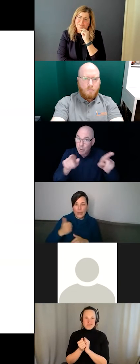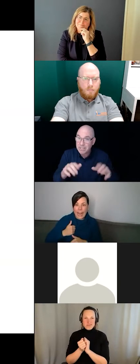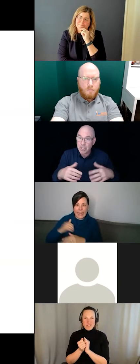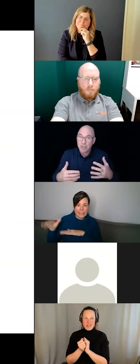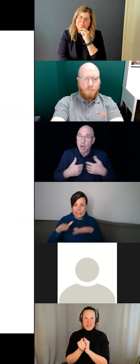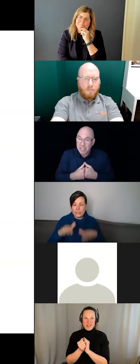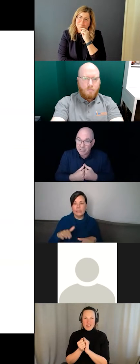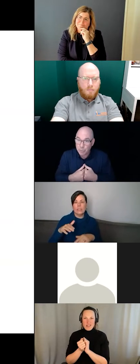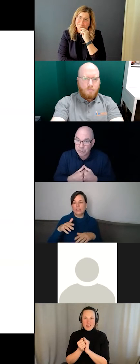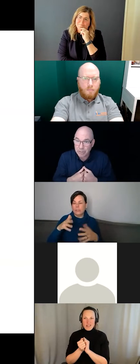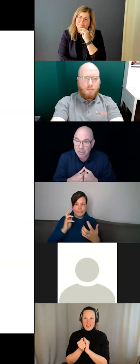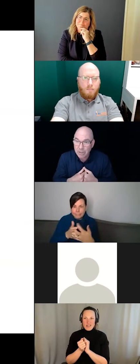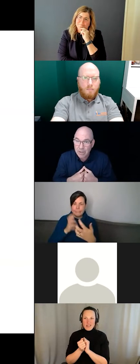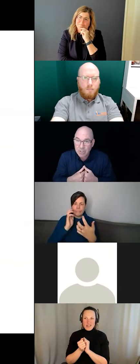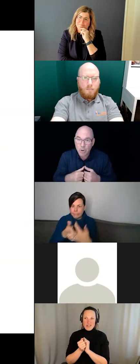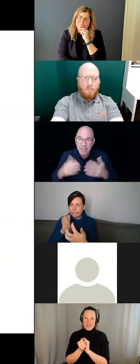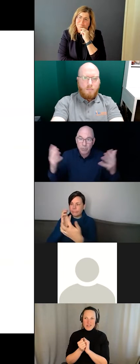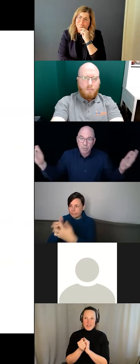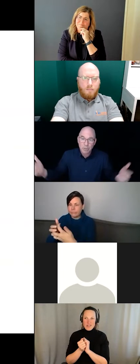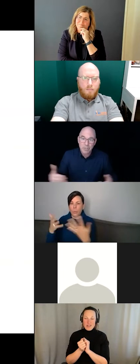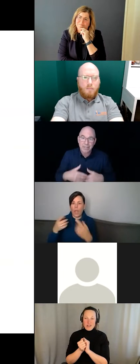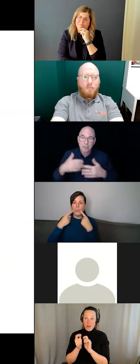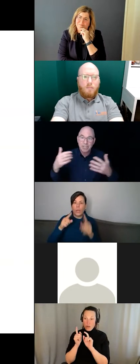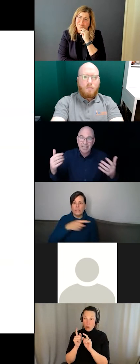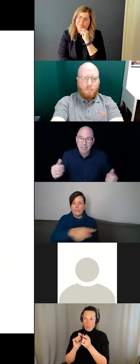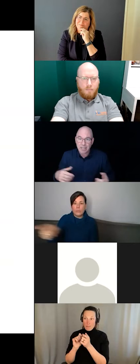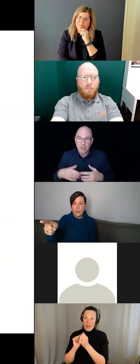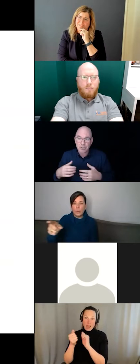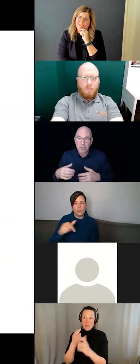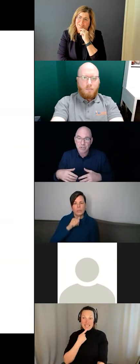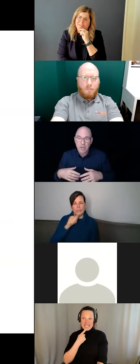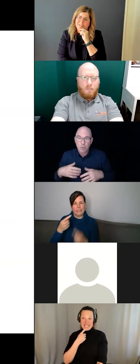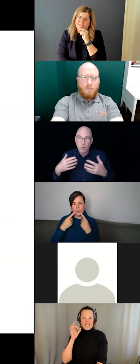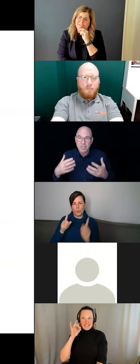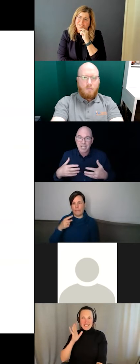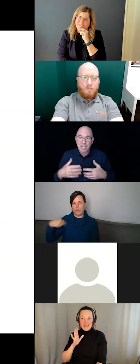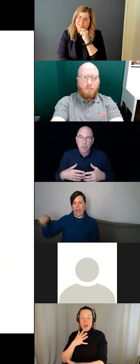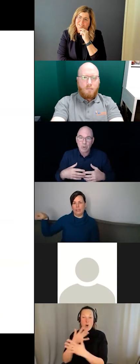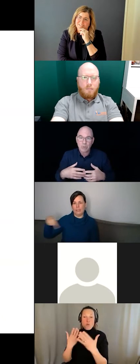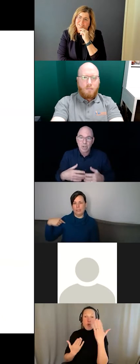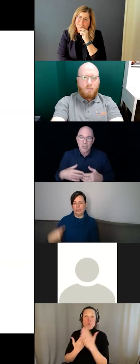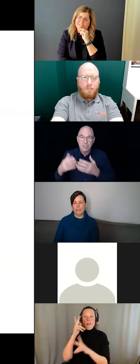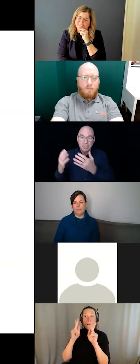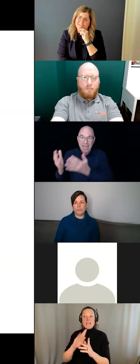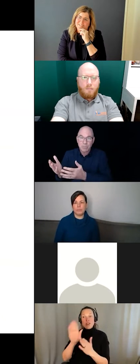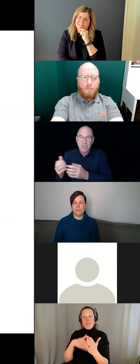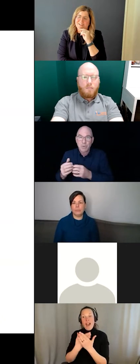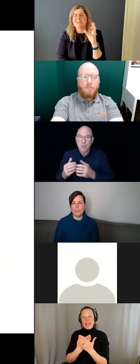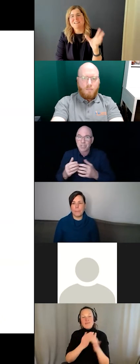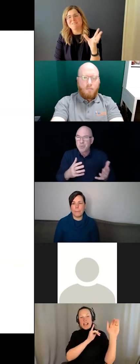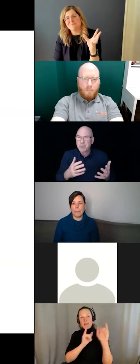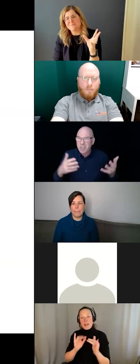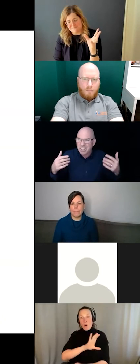pour accommoder. C'est pas la technologie pour accommoder toi en tant que personne non sourde. Donc, encore, on parle de nouveaux arrivants